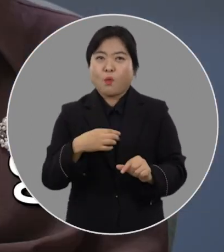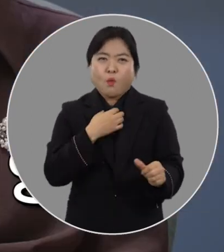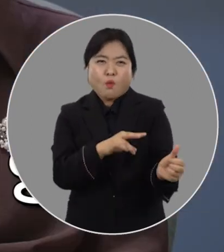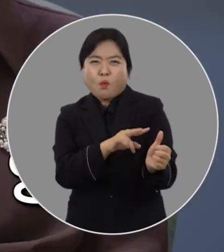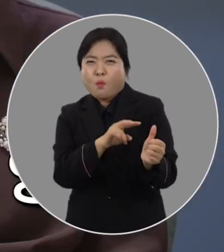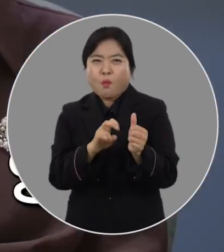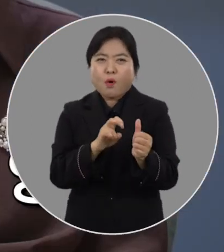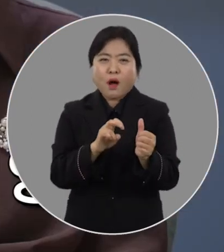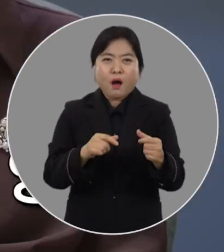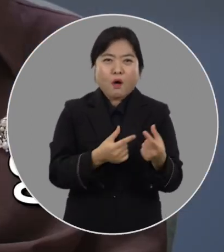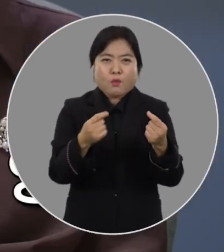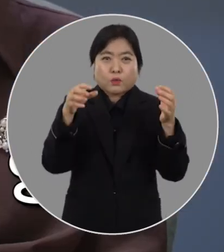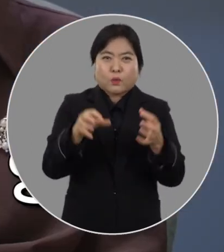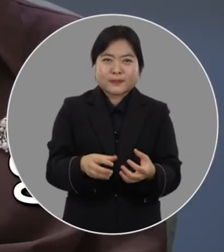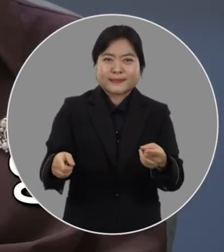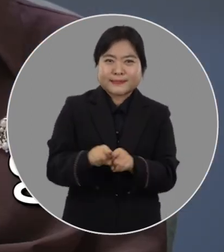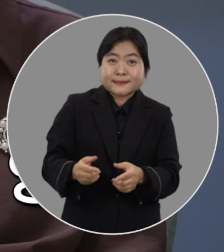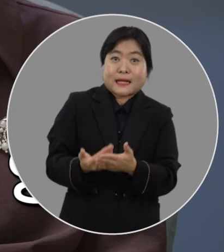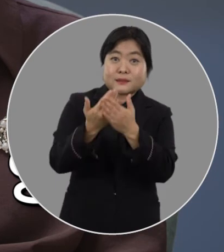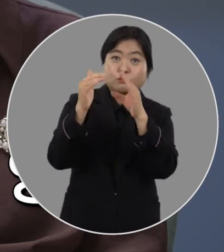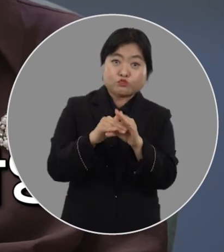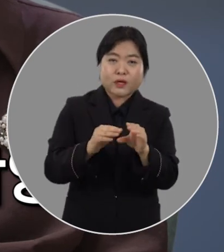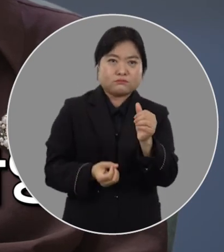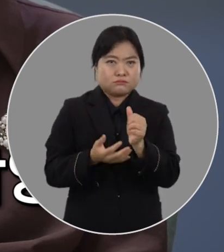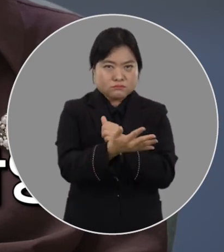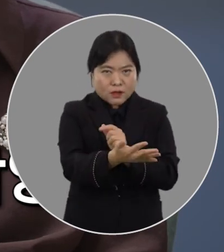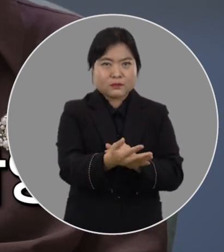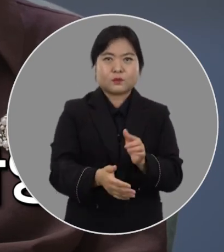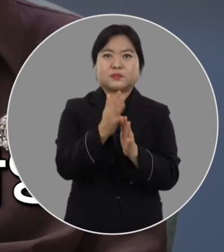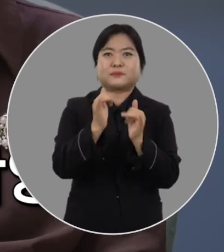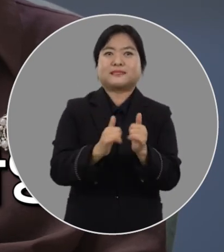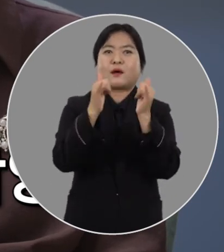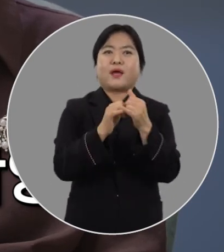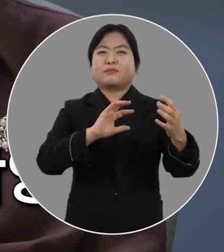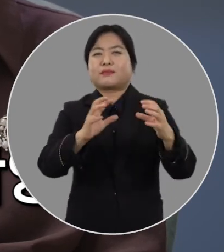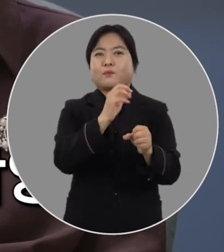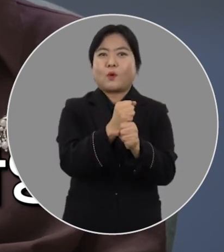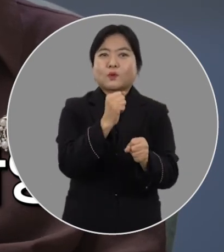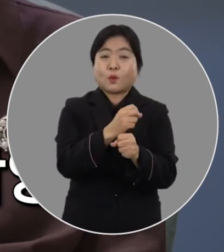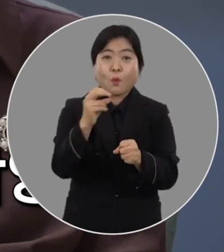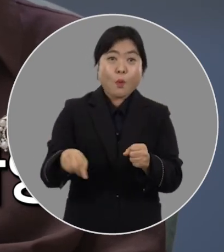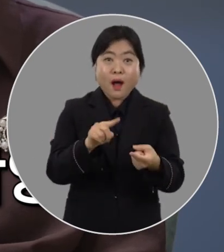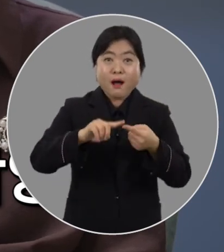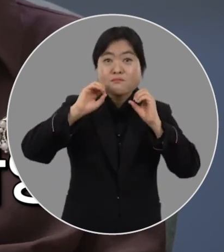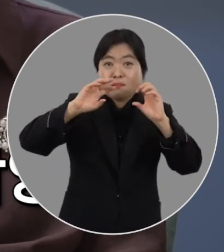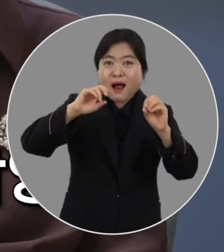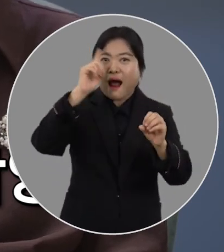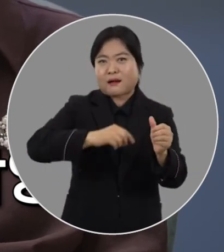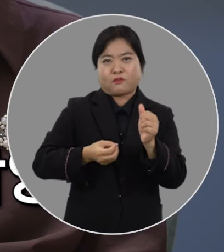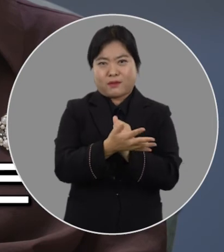혐오 표현이 공동체의 상생 문화에 미치는 영향, 시민사회의 담론 형성 및 유통에 미치는